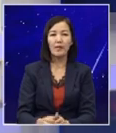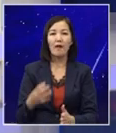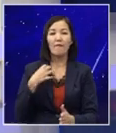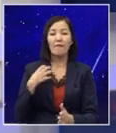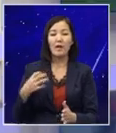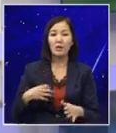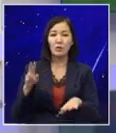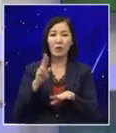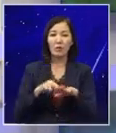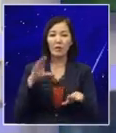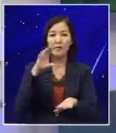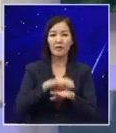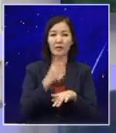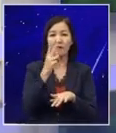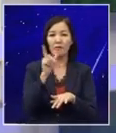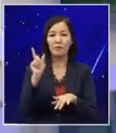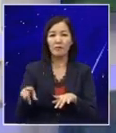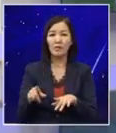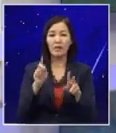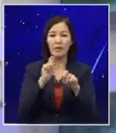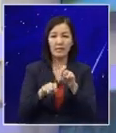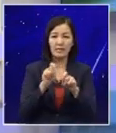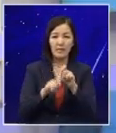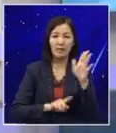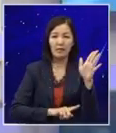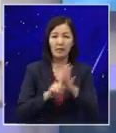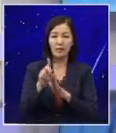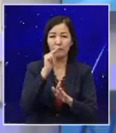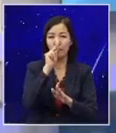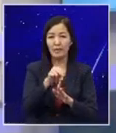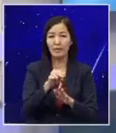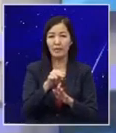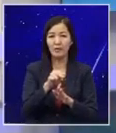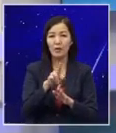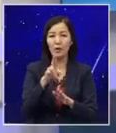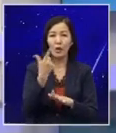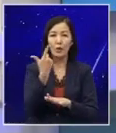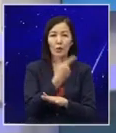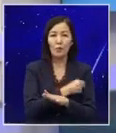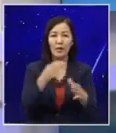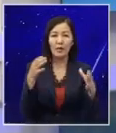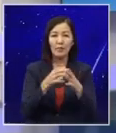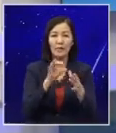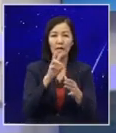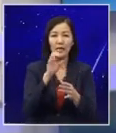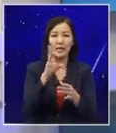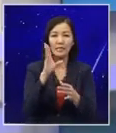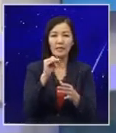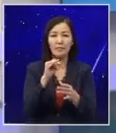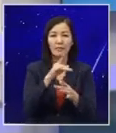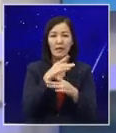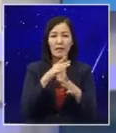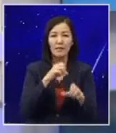Французская полиция задержала 2 человек в рамках расследования, начатого по подозрению в применении допинга командой Аркея Самсик в ходе